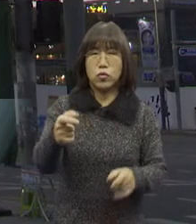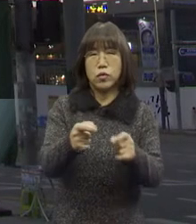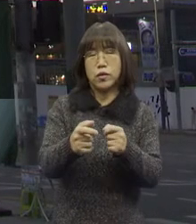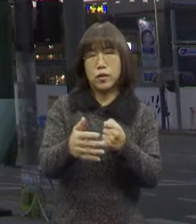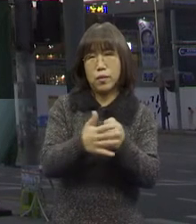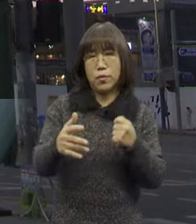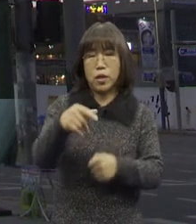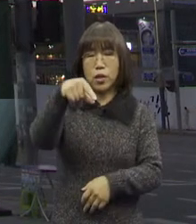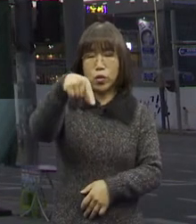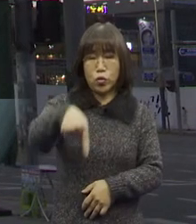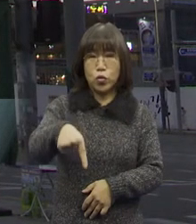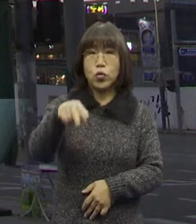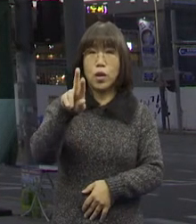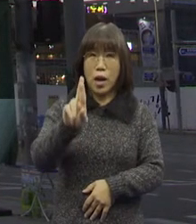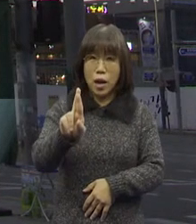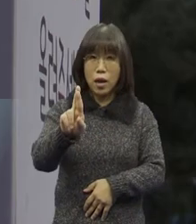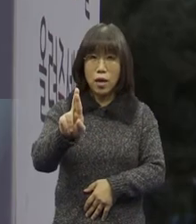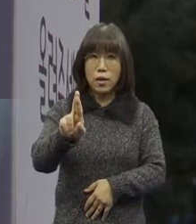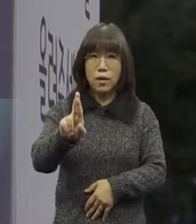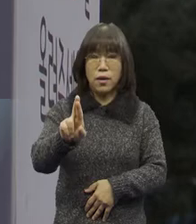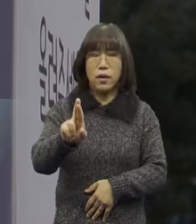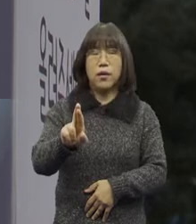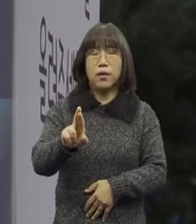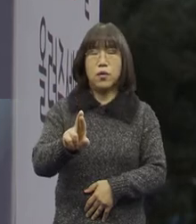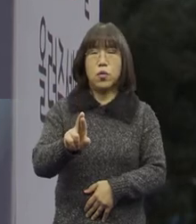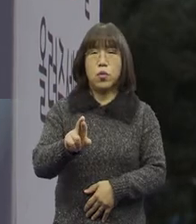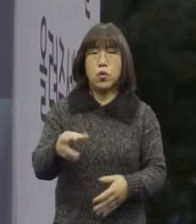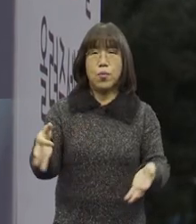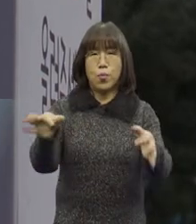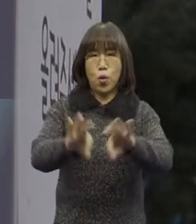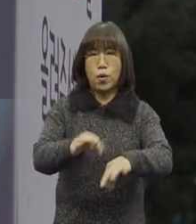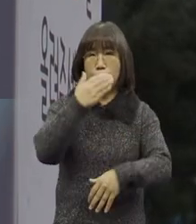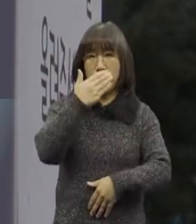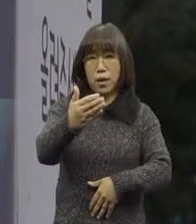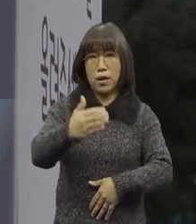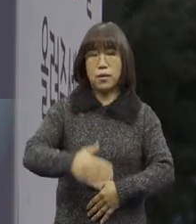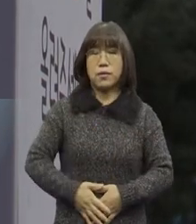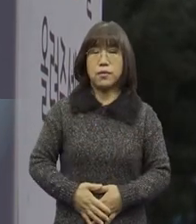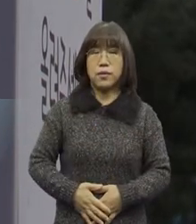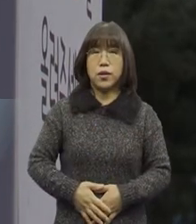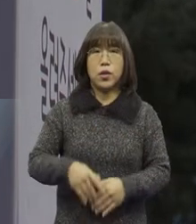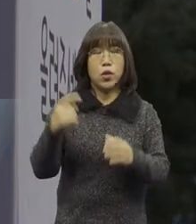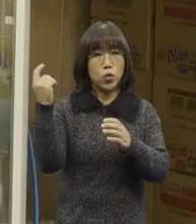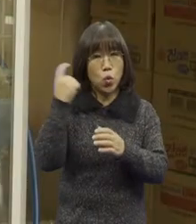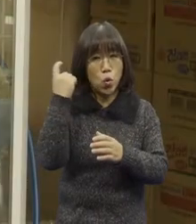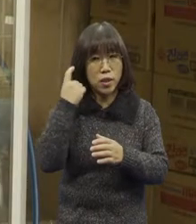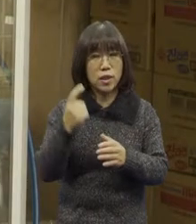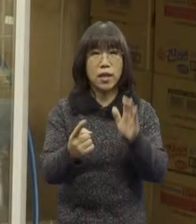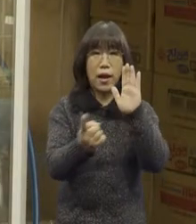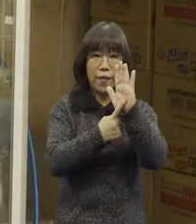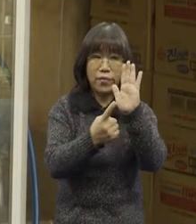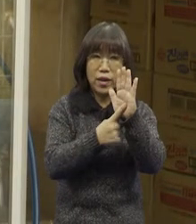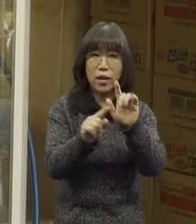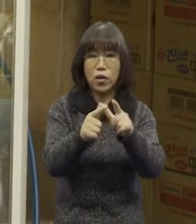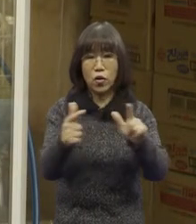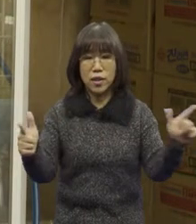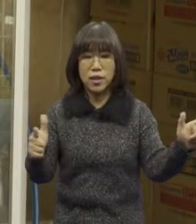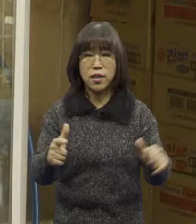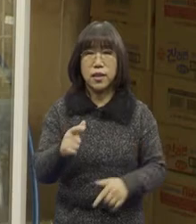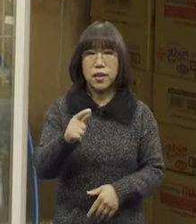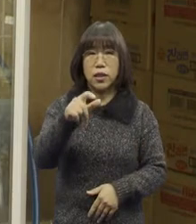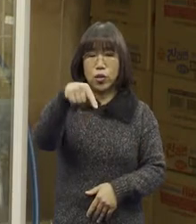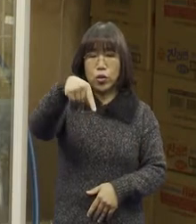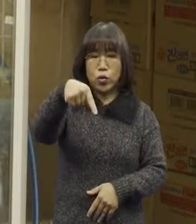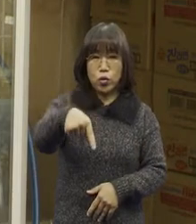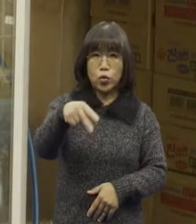인해 qr 코드를 활용한 비대면 모금 방식이 도입되었습니다 소식지 리플리 포스터 등의 인쇄된 qr